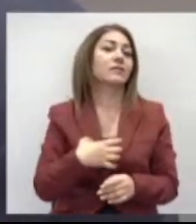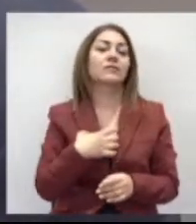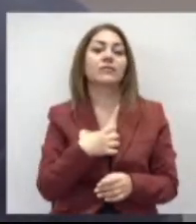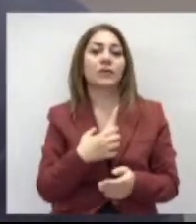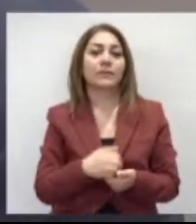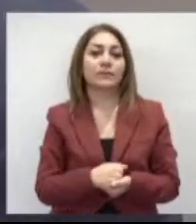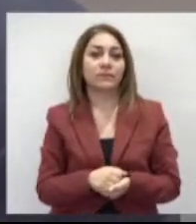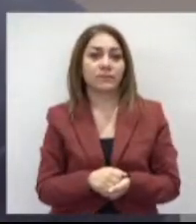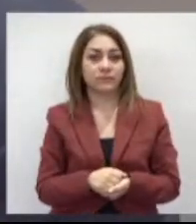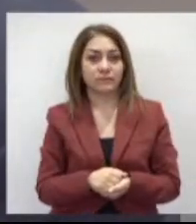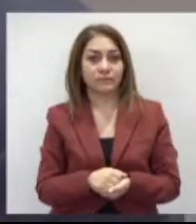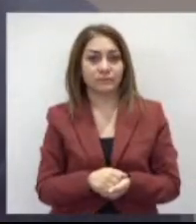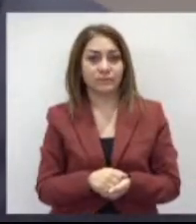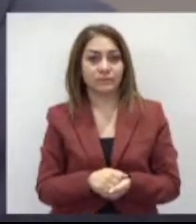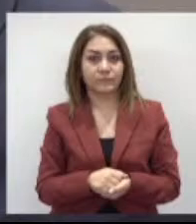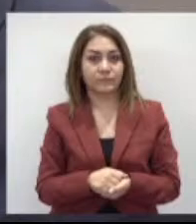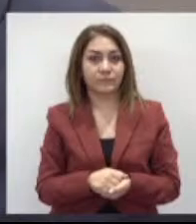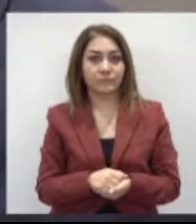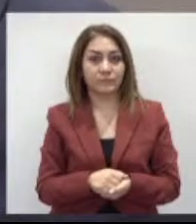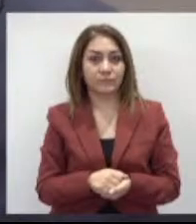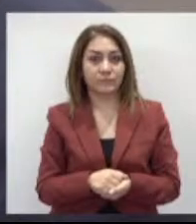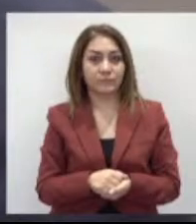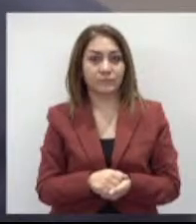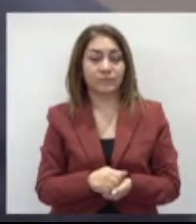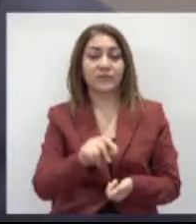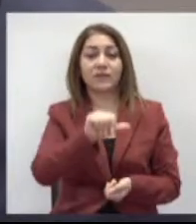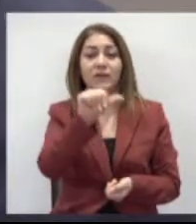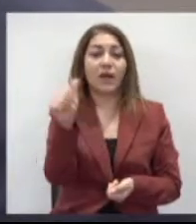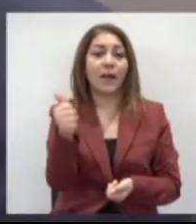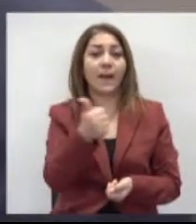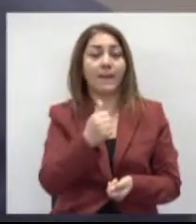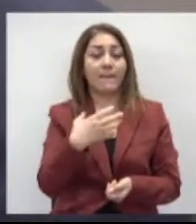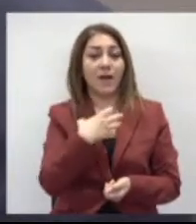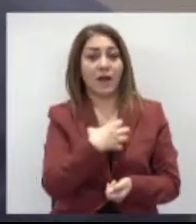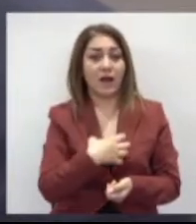Ընդ որում ուզում եմ նշեմ, որ ամենակարևոր